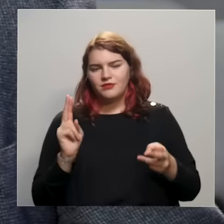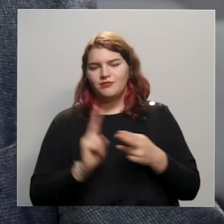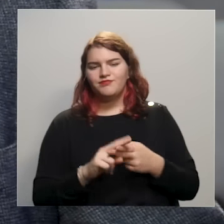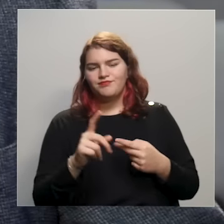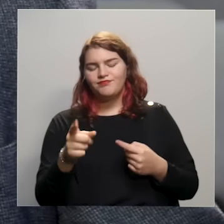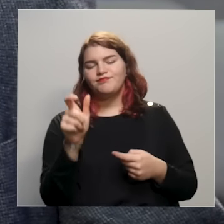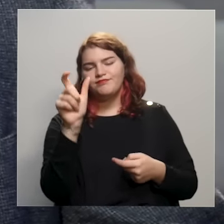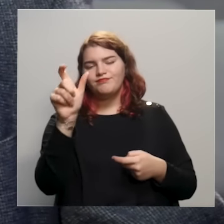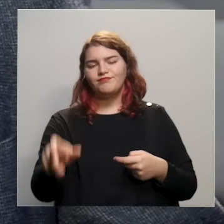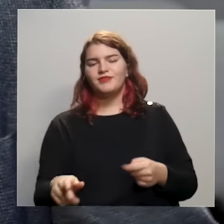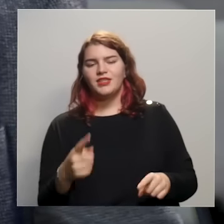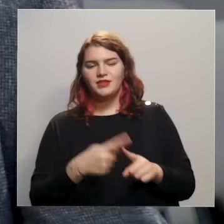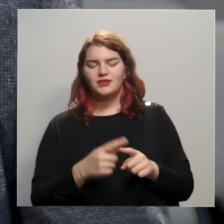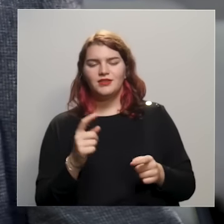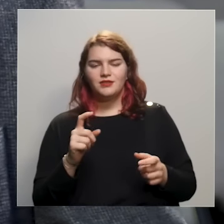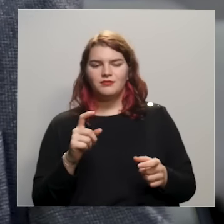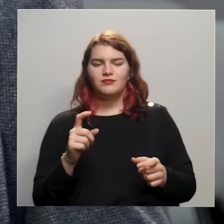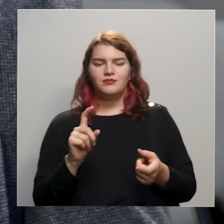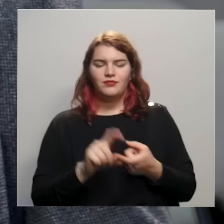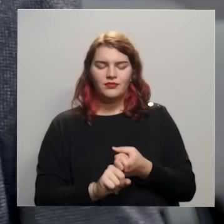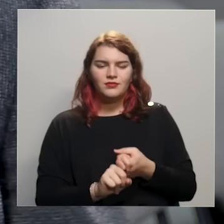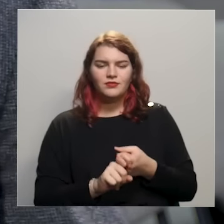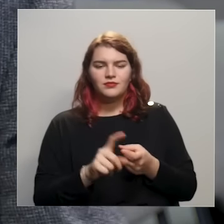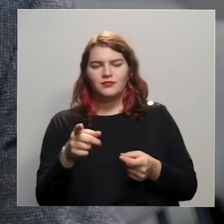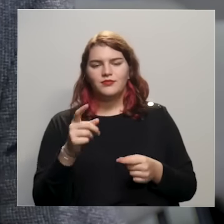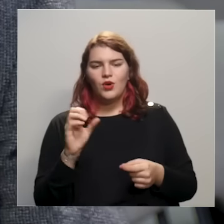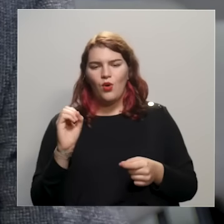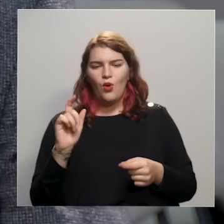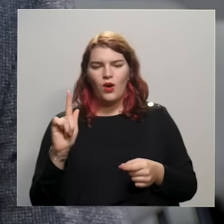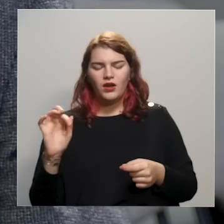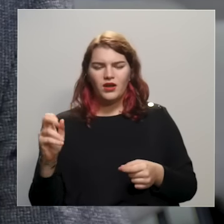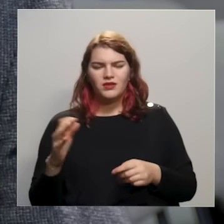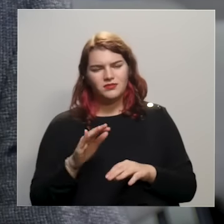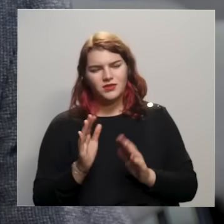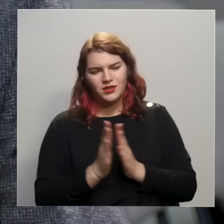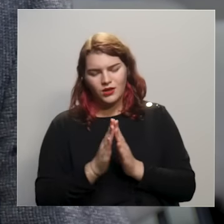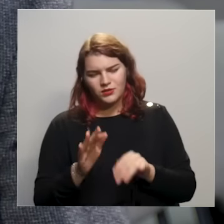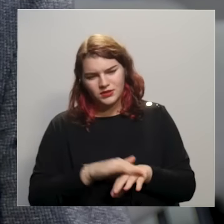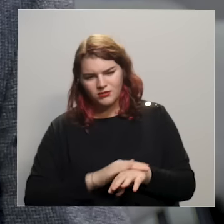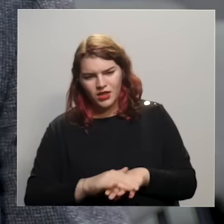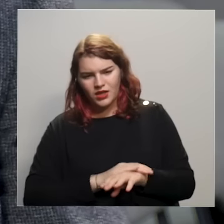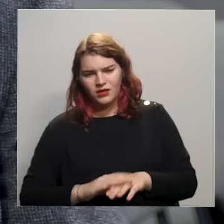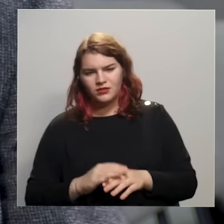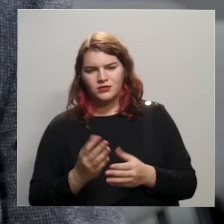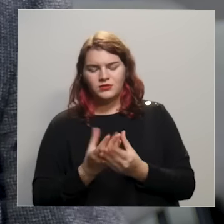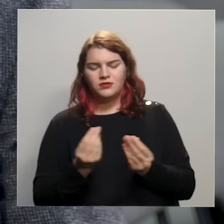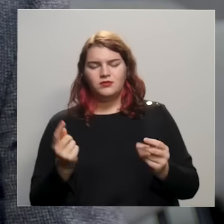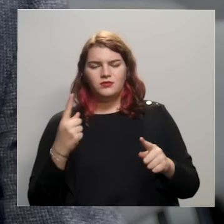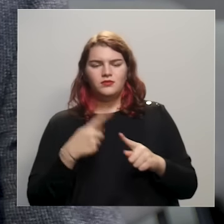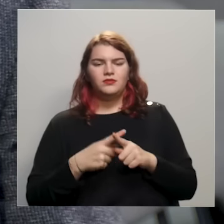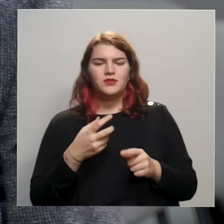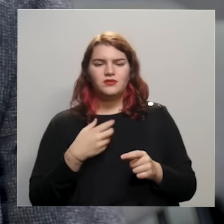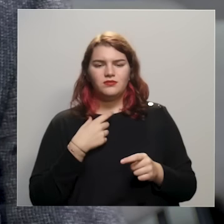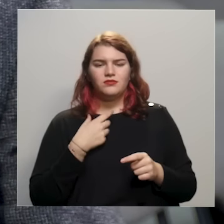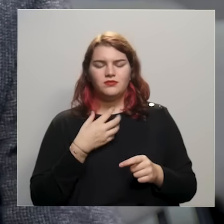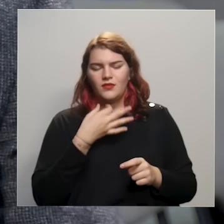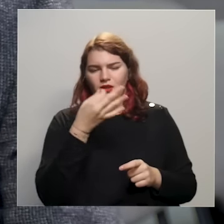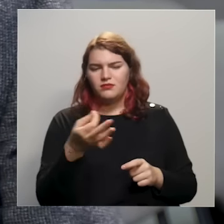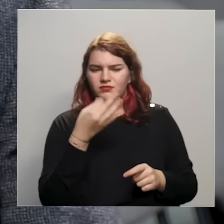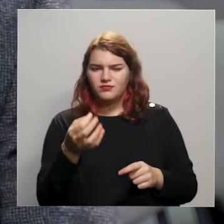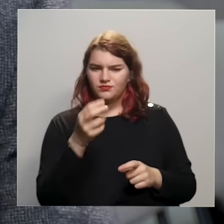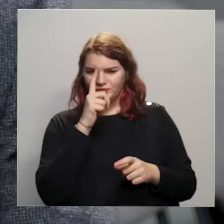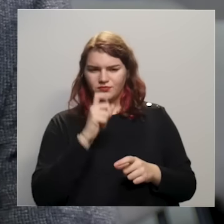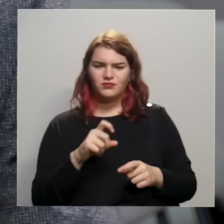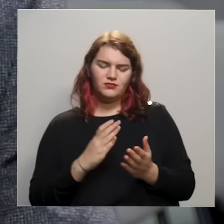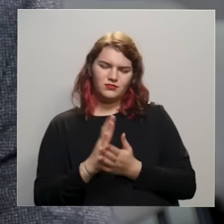hol? Cu Olga, cu... cumnata mea. Și m-a dus la ea și am zis, Olga, te rog să mă ierți pentru tot ce ți-am făcut. Eu știu că am fost